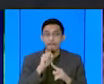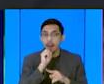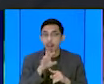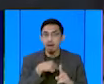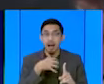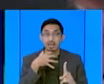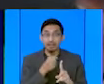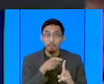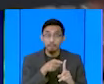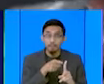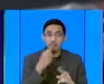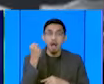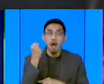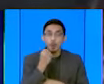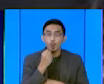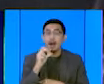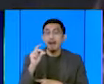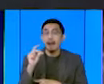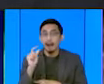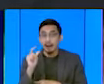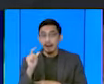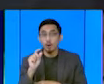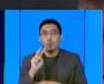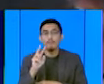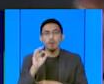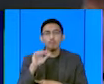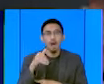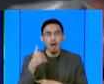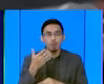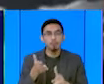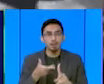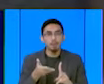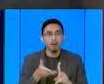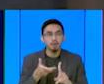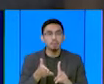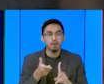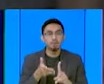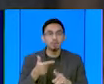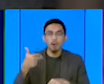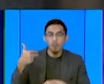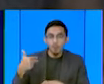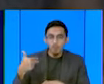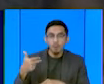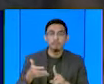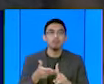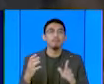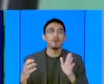setelah pelaku berinisial R, 20 tahun, melakukan pelecehan sambil merekam dan mengunggahnya ke media sosial.